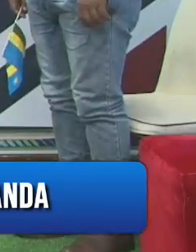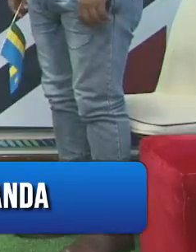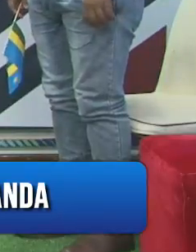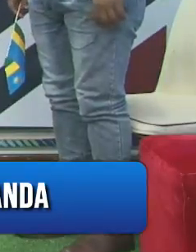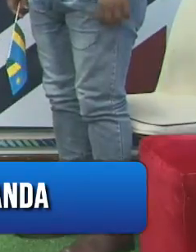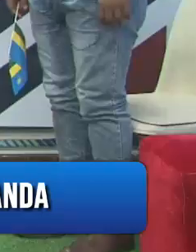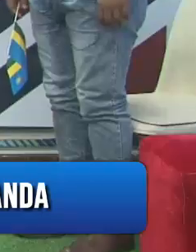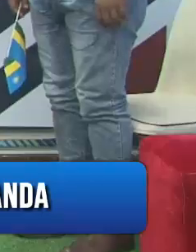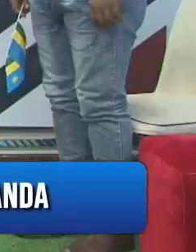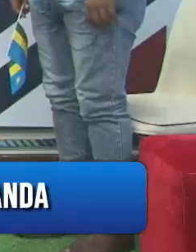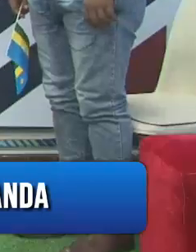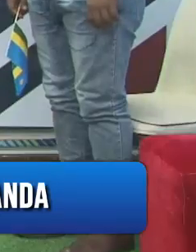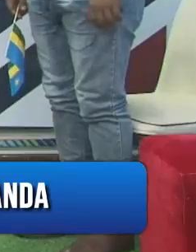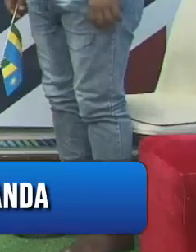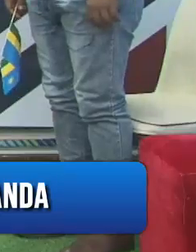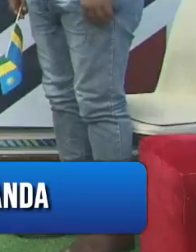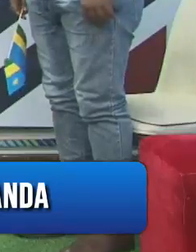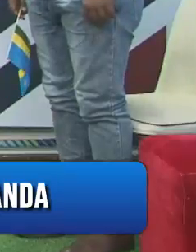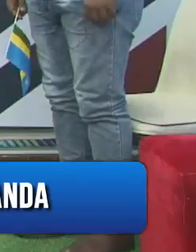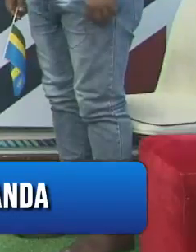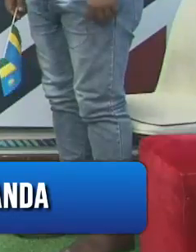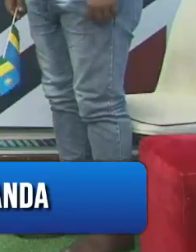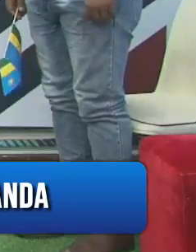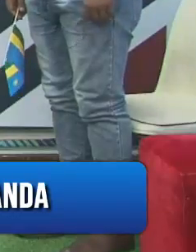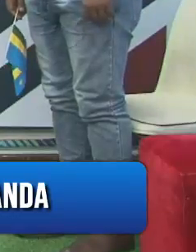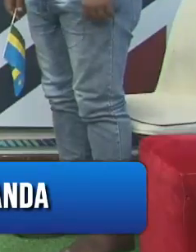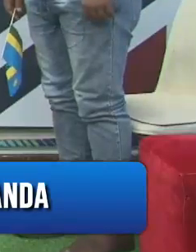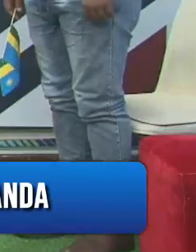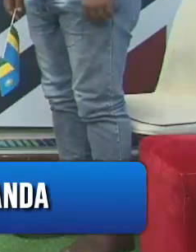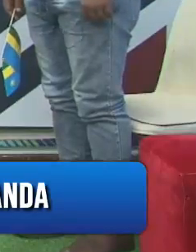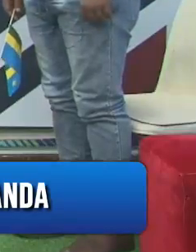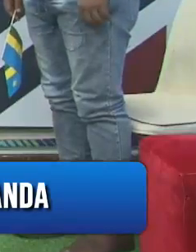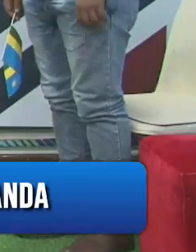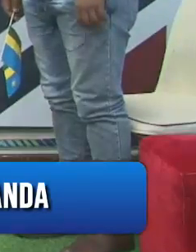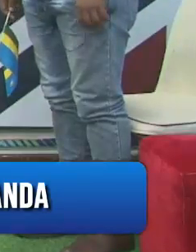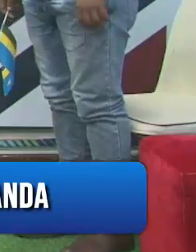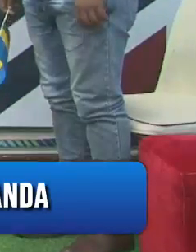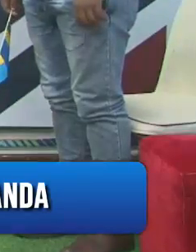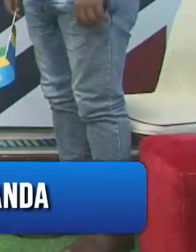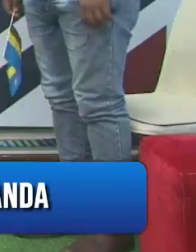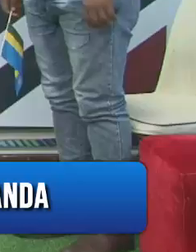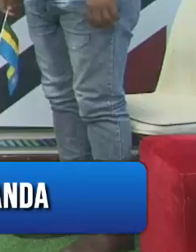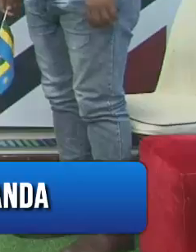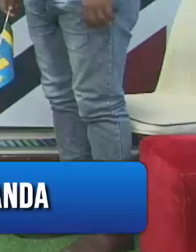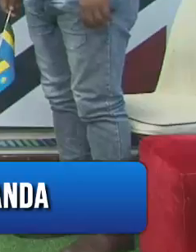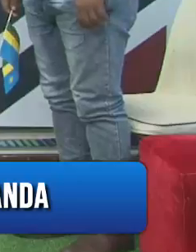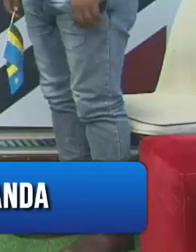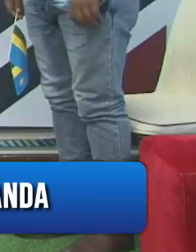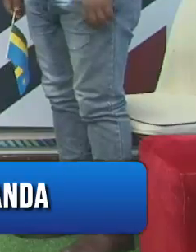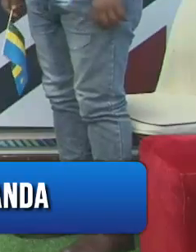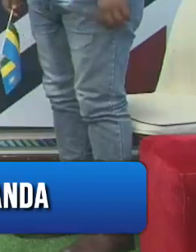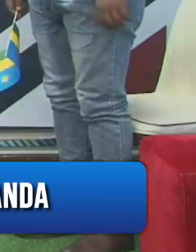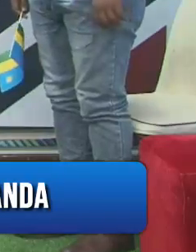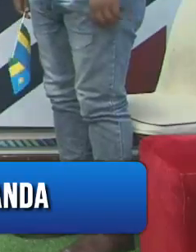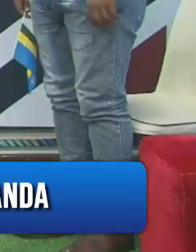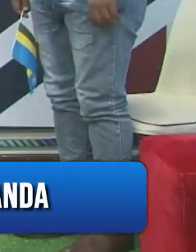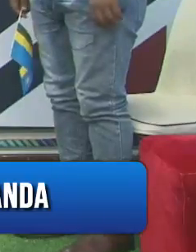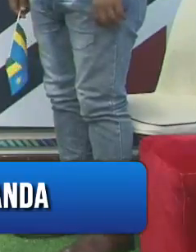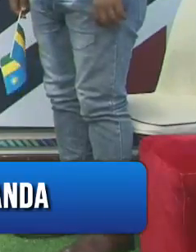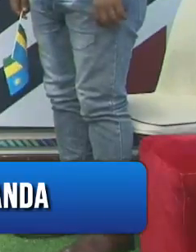igomba kugera impamvu tubikoze gutya mbere byarakorwaga hanyuma ibiganiro bigatangwa ariko abantu bahurijwe hamwe ariko murabizi neza ko turi mu bihe